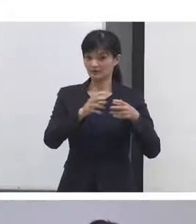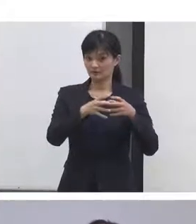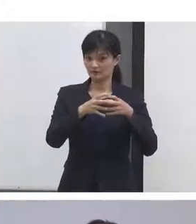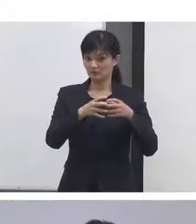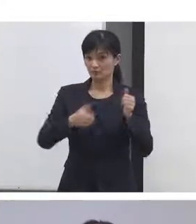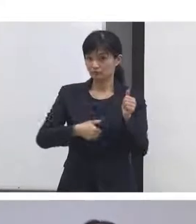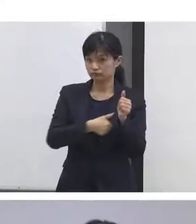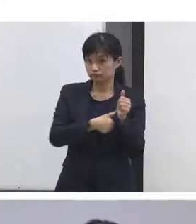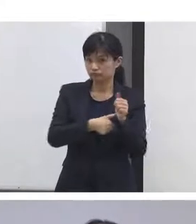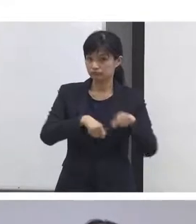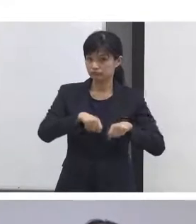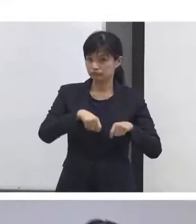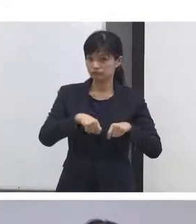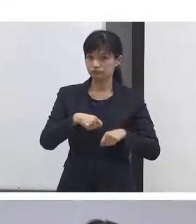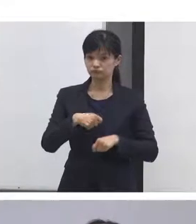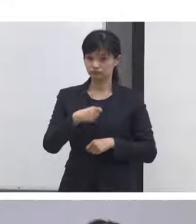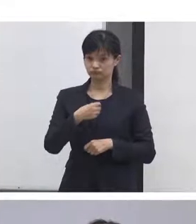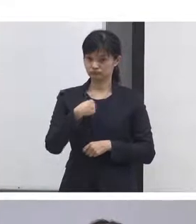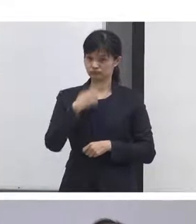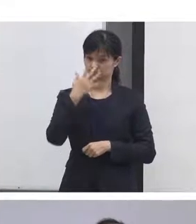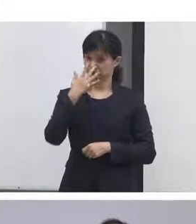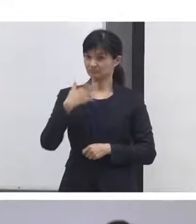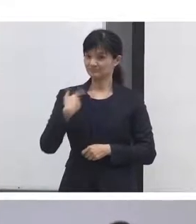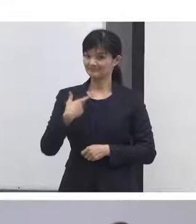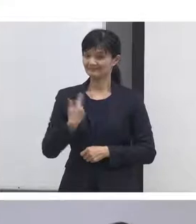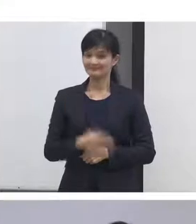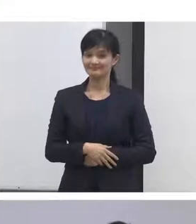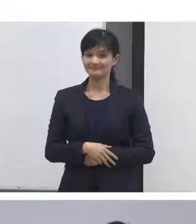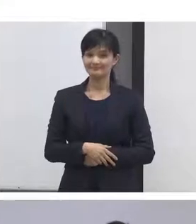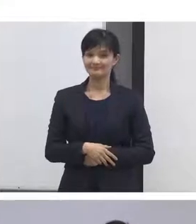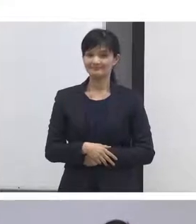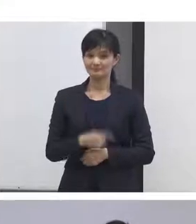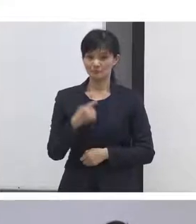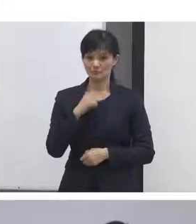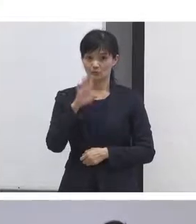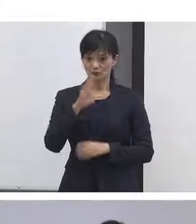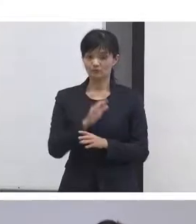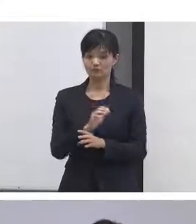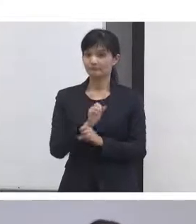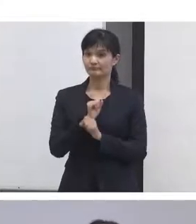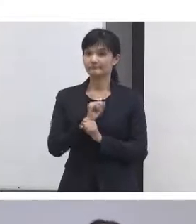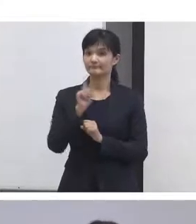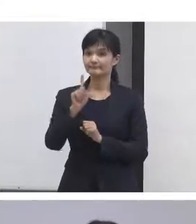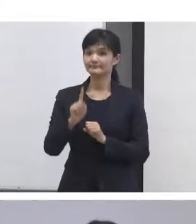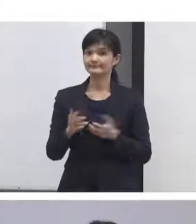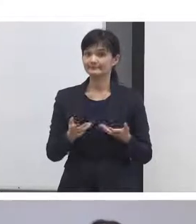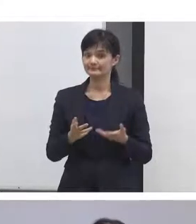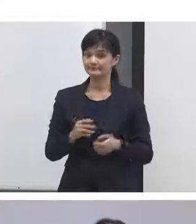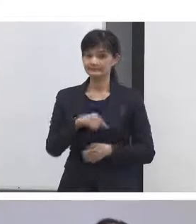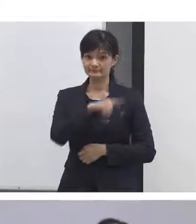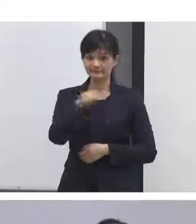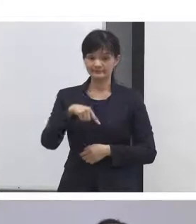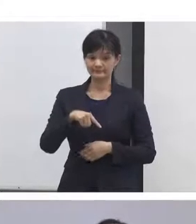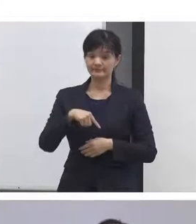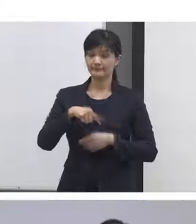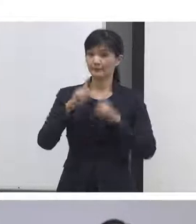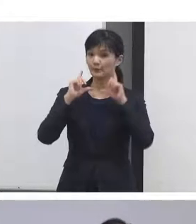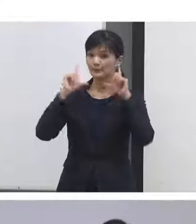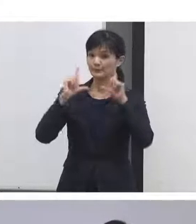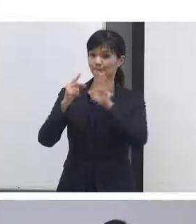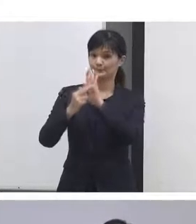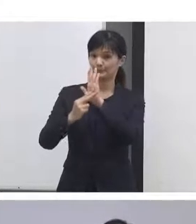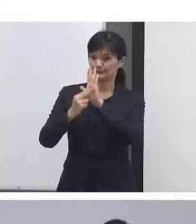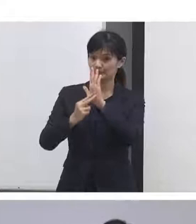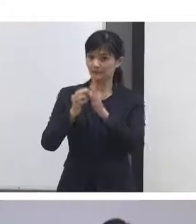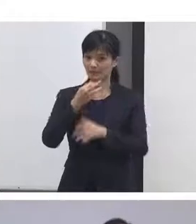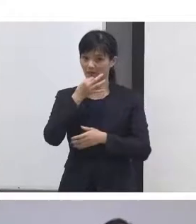是现在我比较 concern 的事。就是我有注意到一个状态是大家出去讲的时候也许是担